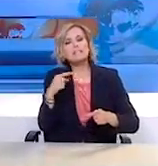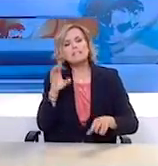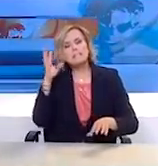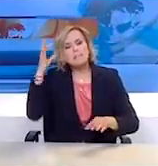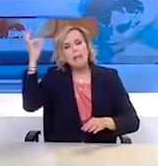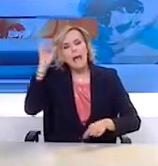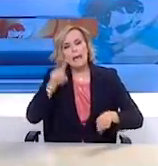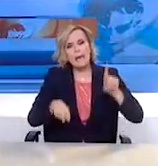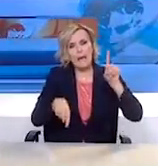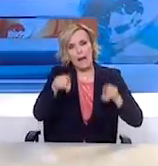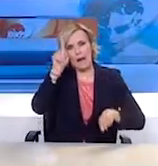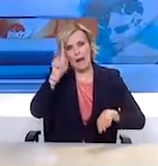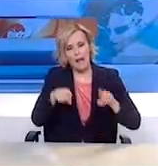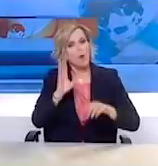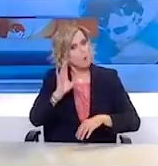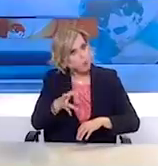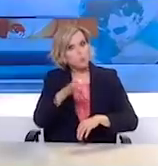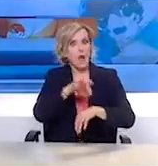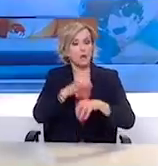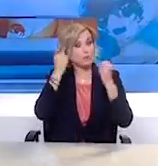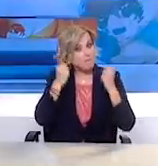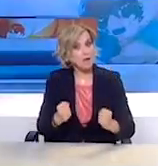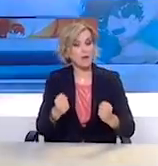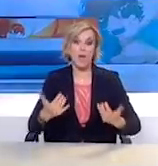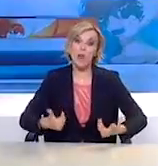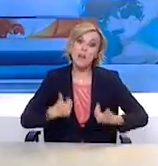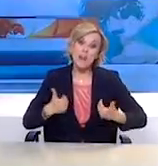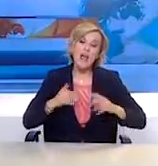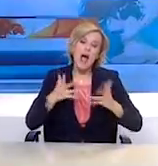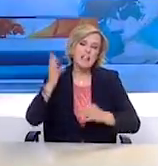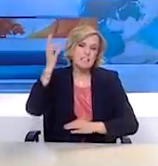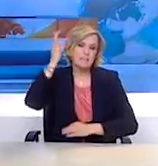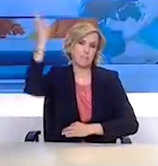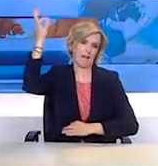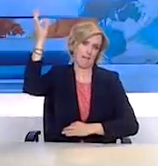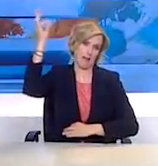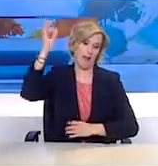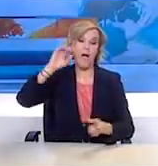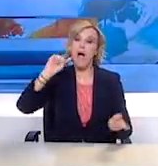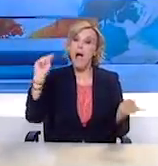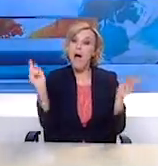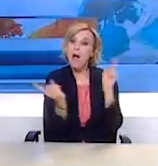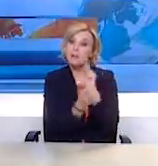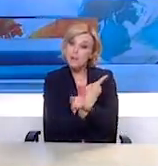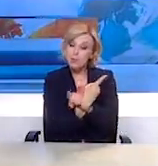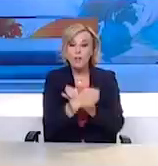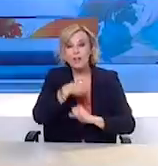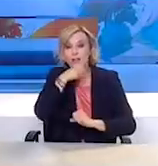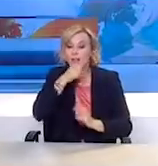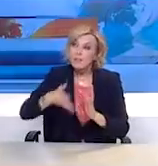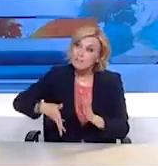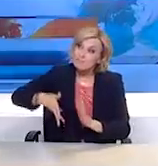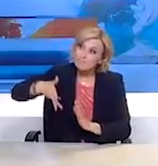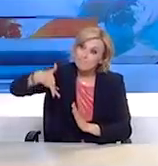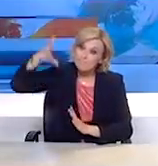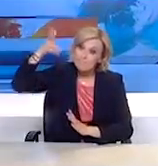να νοσήσουν και αυτοί, μπορεί να νοσήσουν σοβαρά, αλλά είναι πολύ πιο σπάνιο. Αντίθετα, στους ηλικιωμένους, όπου υπάρχει αυτή η